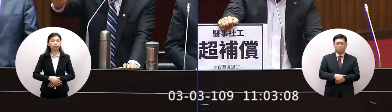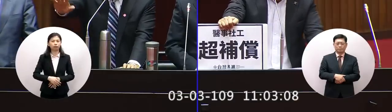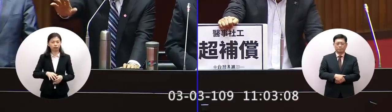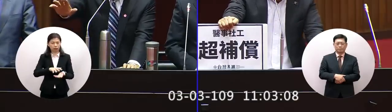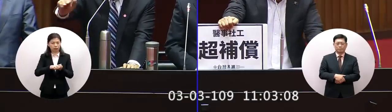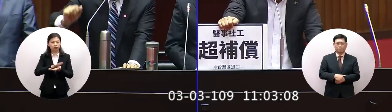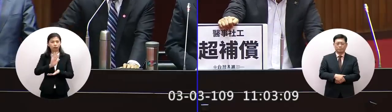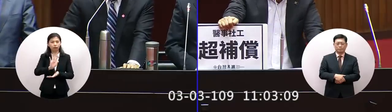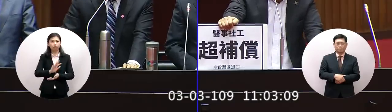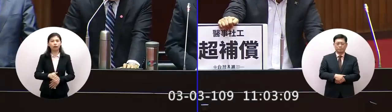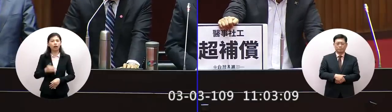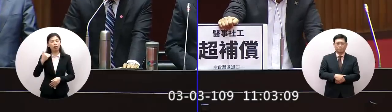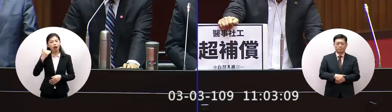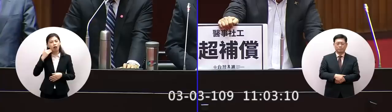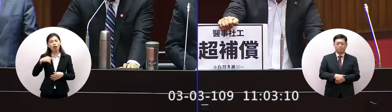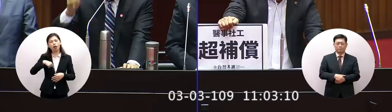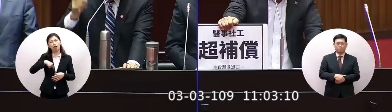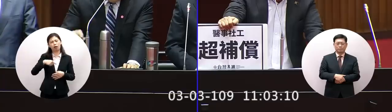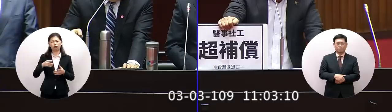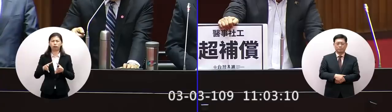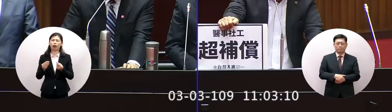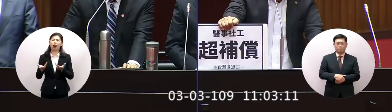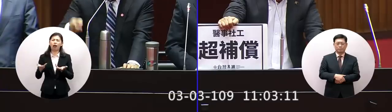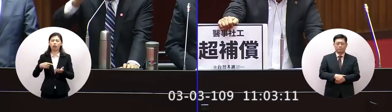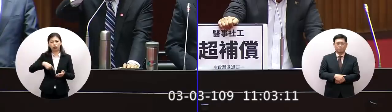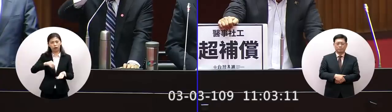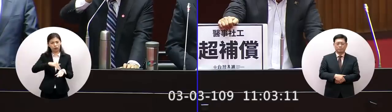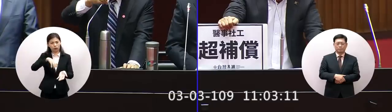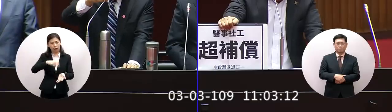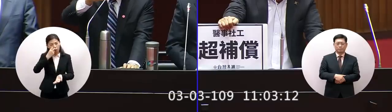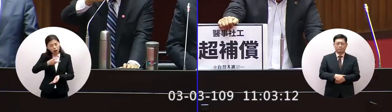求无必要人去病院刷咧，